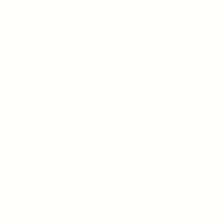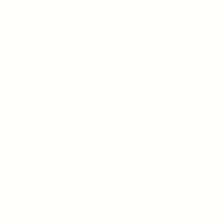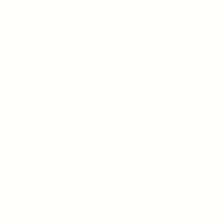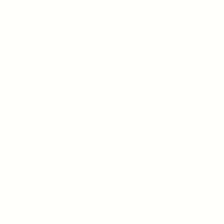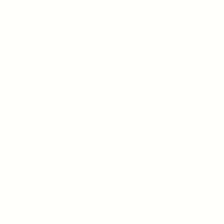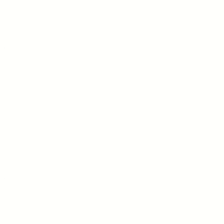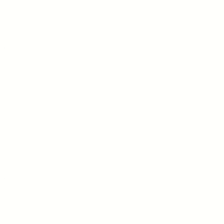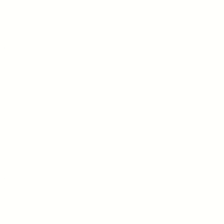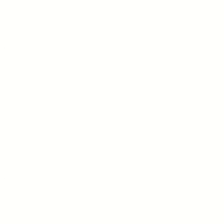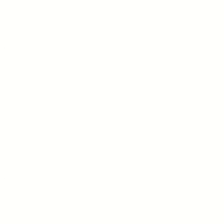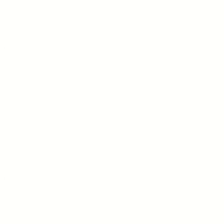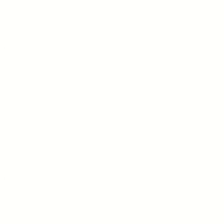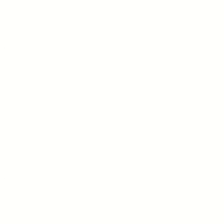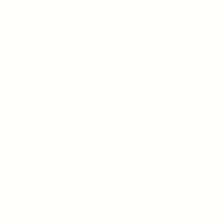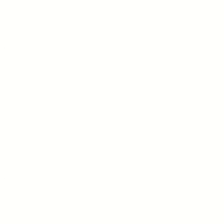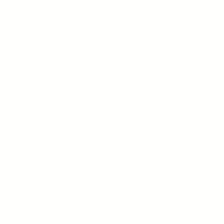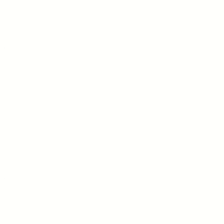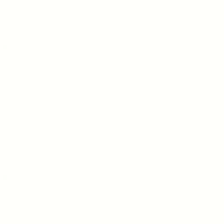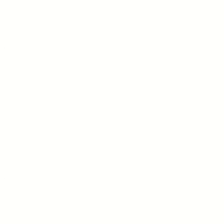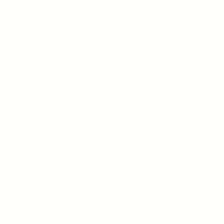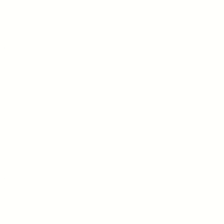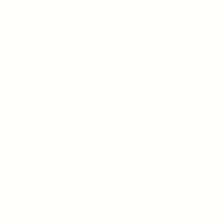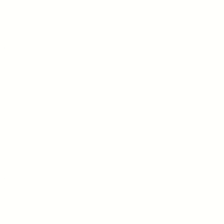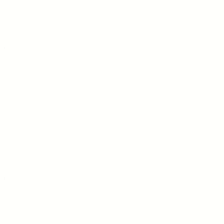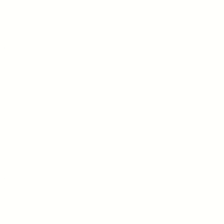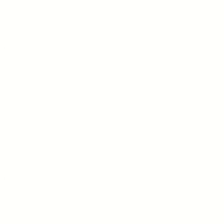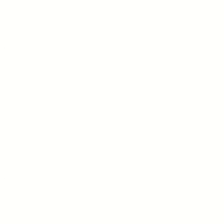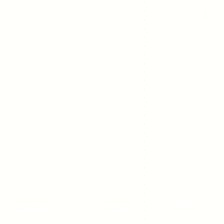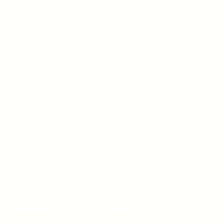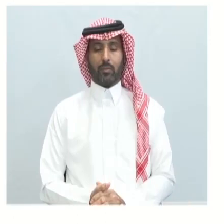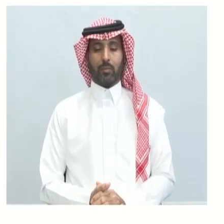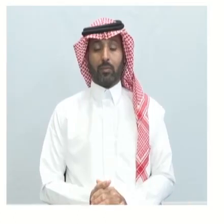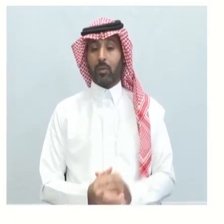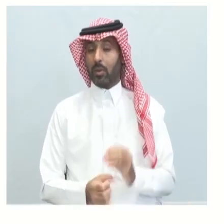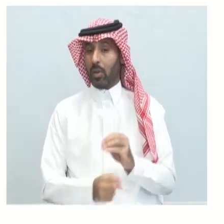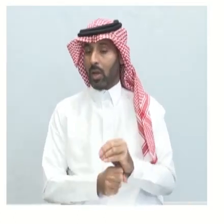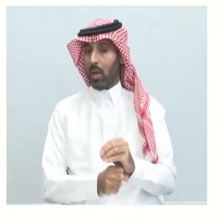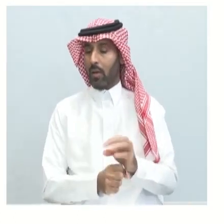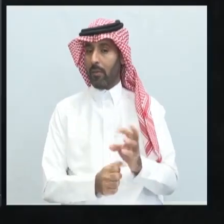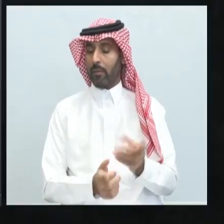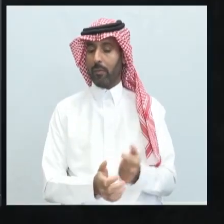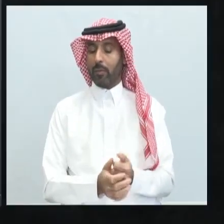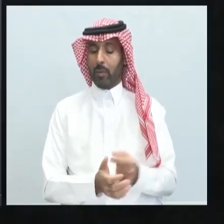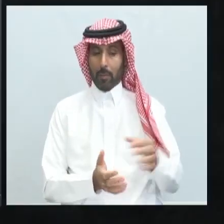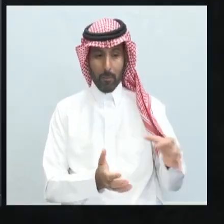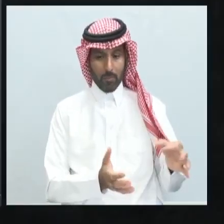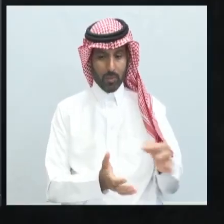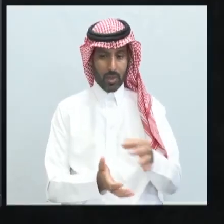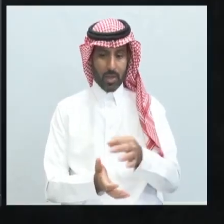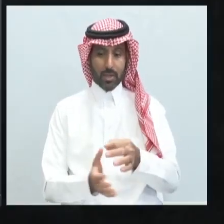لنا جبل جذاع بعد ذلك اعزائي الطلبه دعونا نتعرف على اقليم